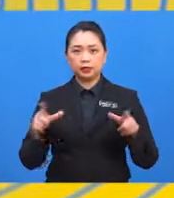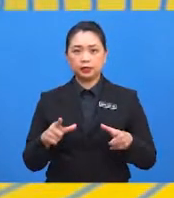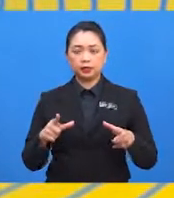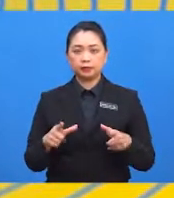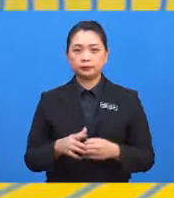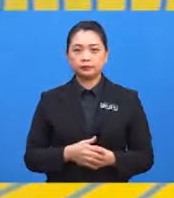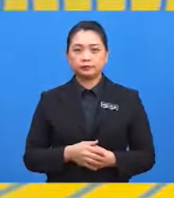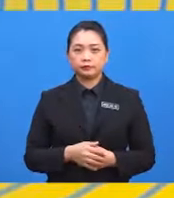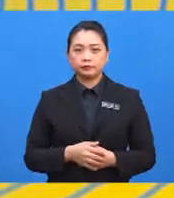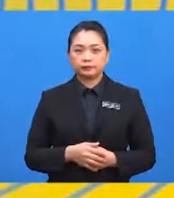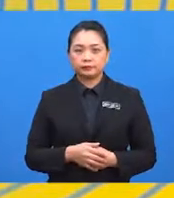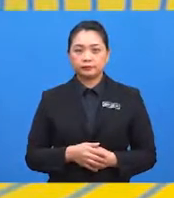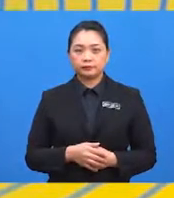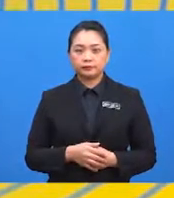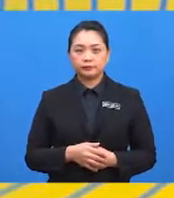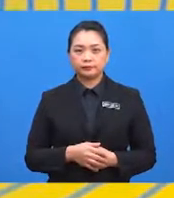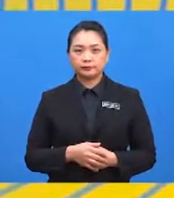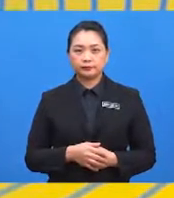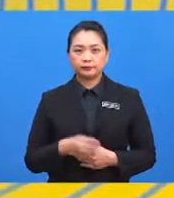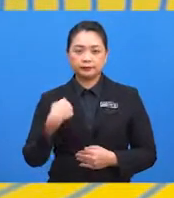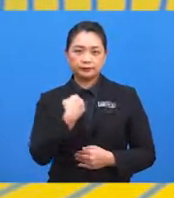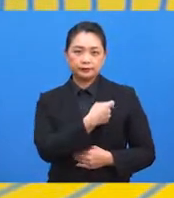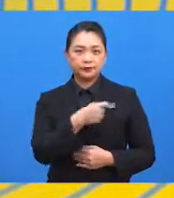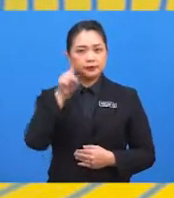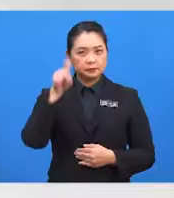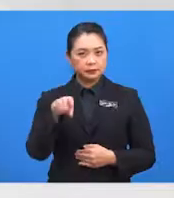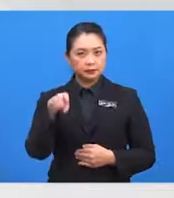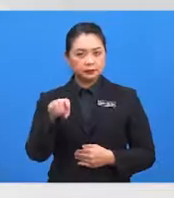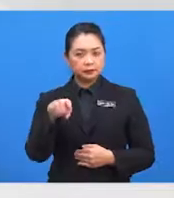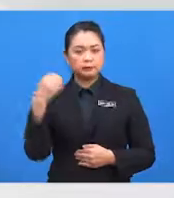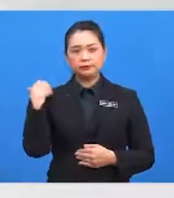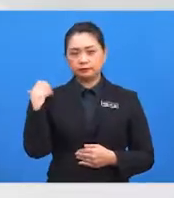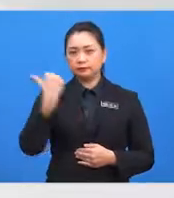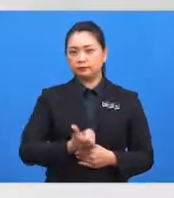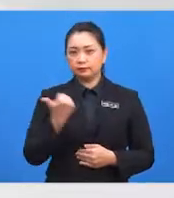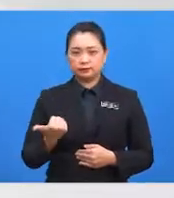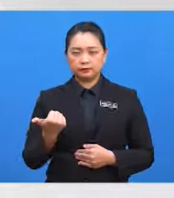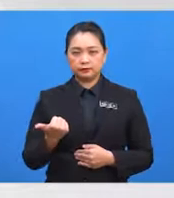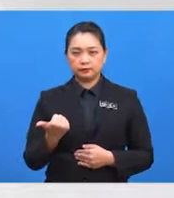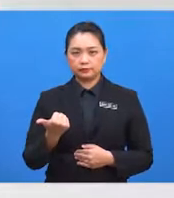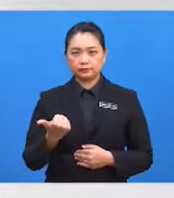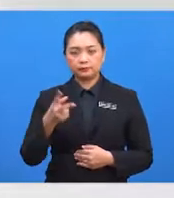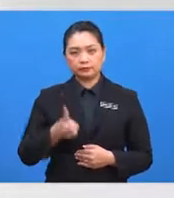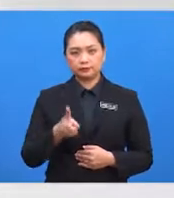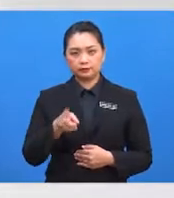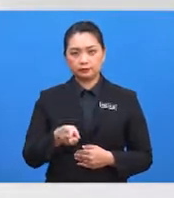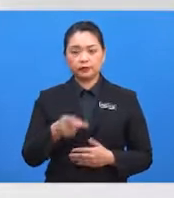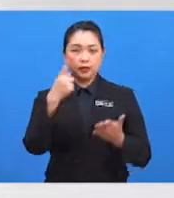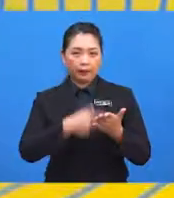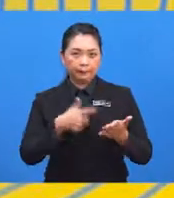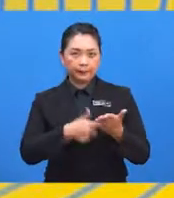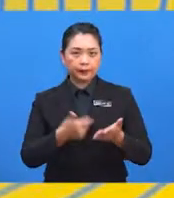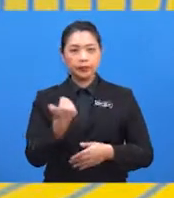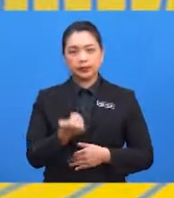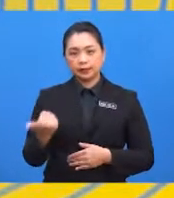proses pemotongan, kita mestilah mempunyai peralatan pemotongan. Apakah